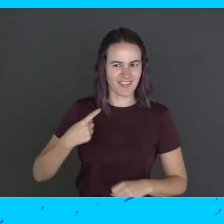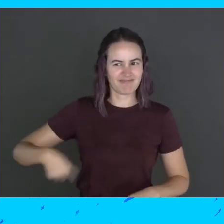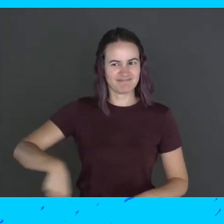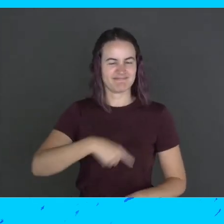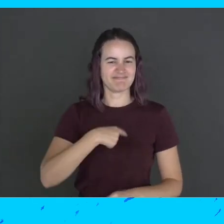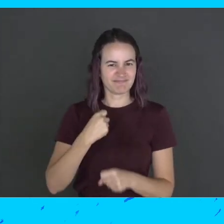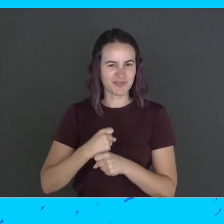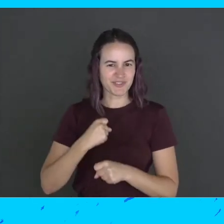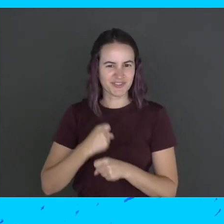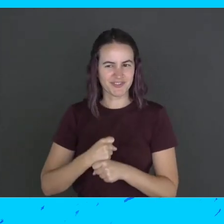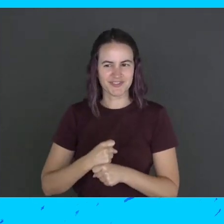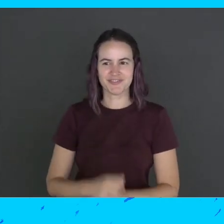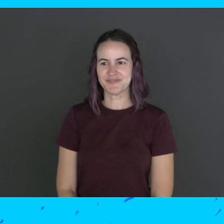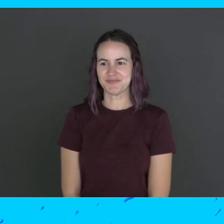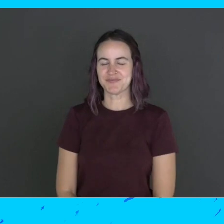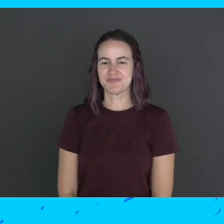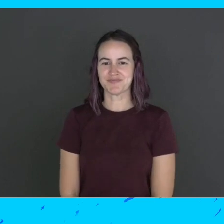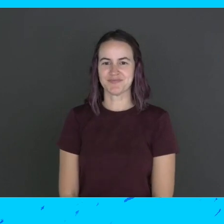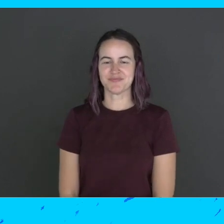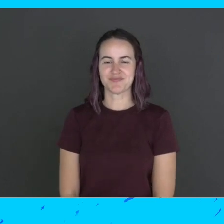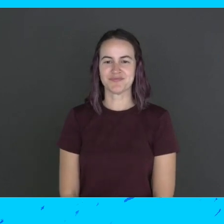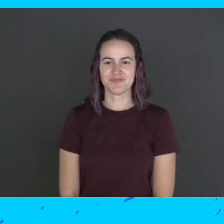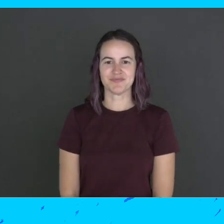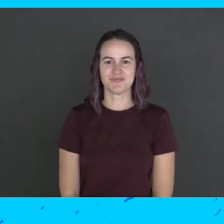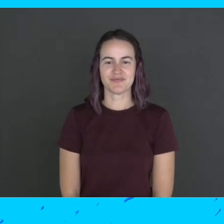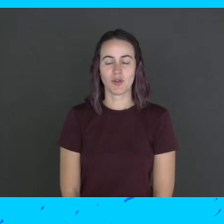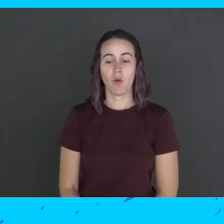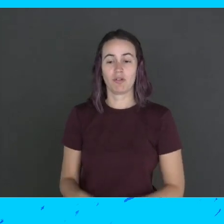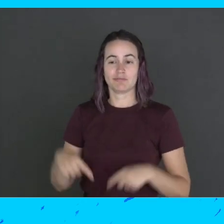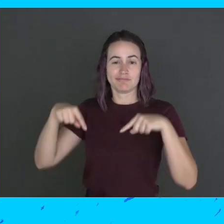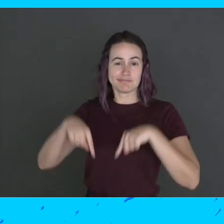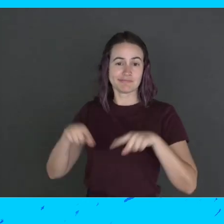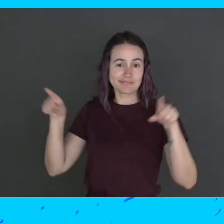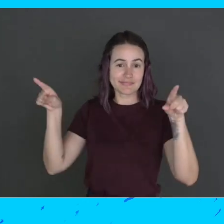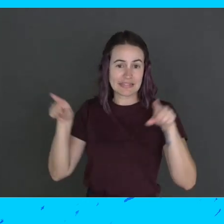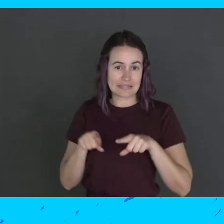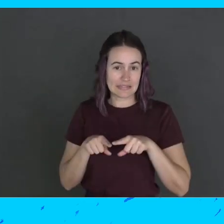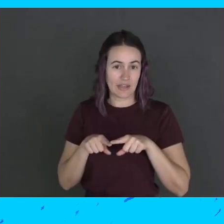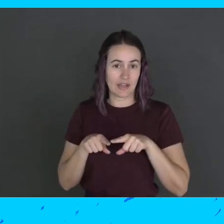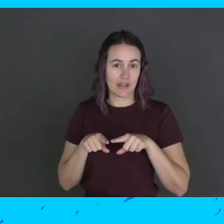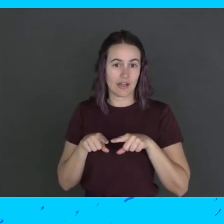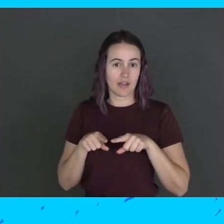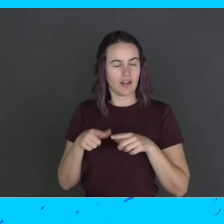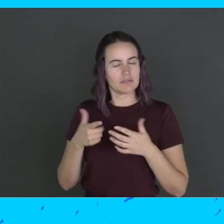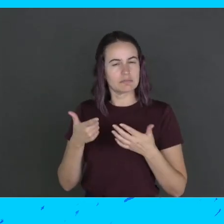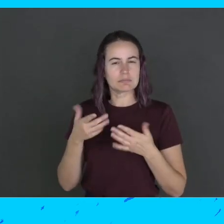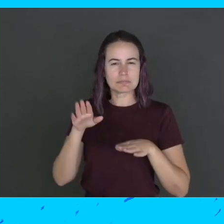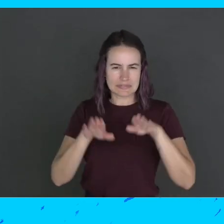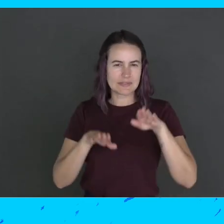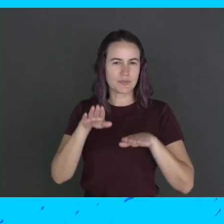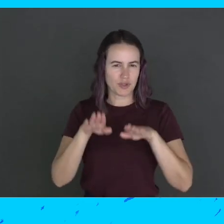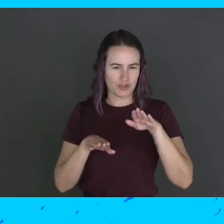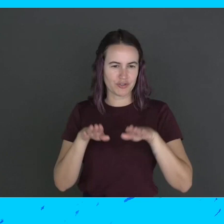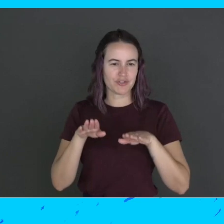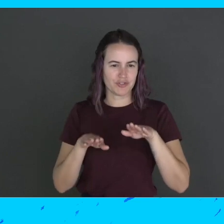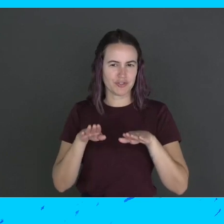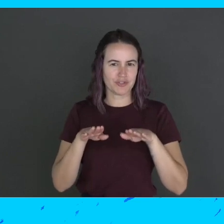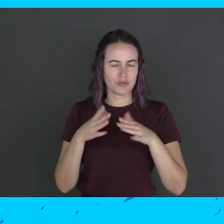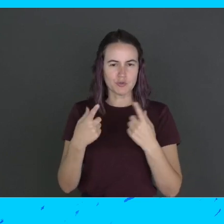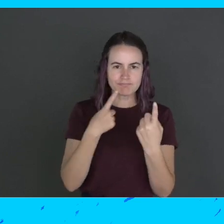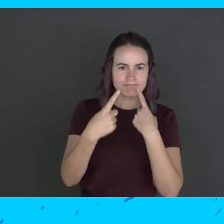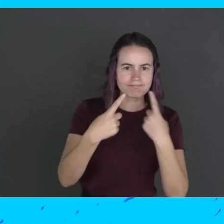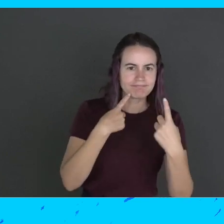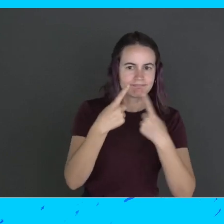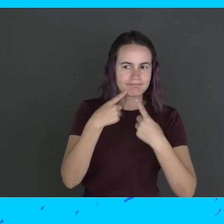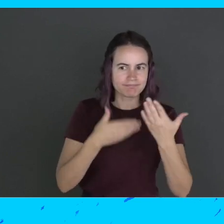c'est exactement ce que nous voyons en Inde. C'est vraiment un dialogue. Et ce